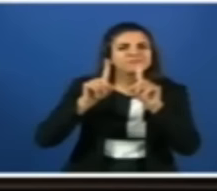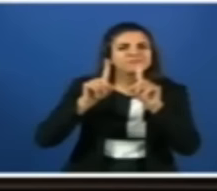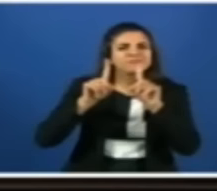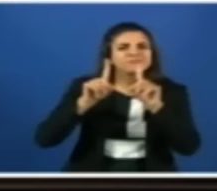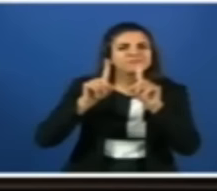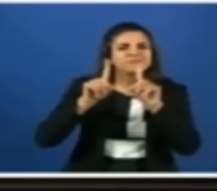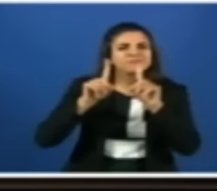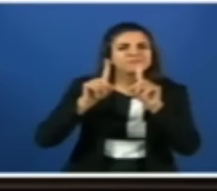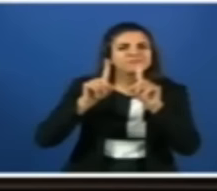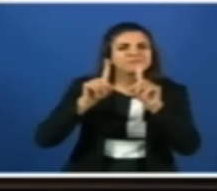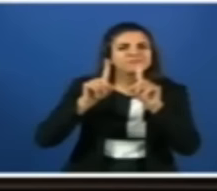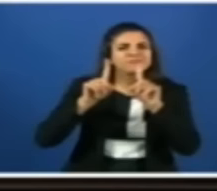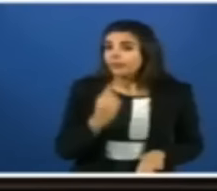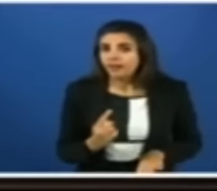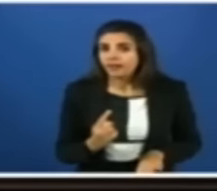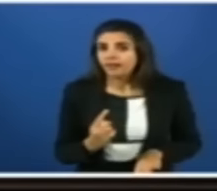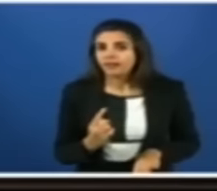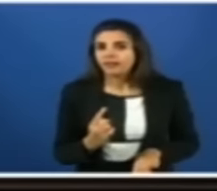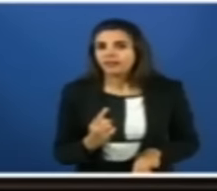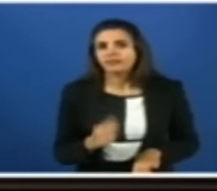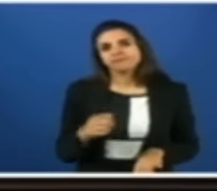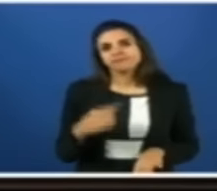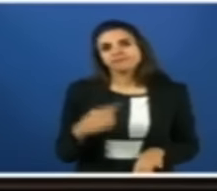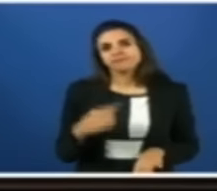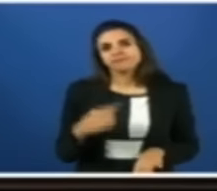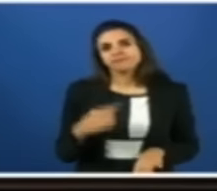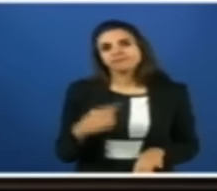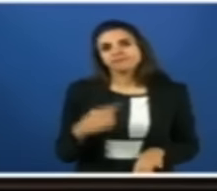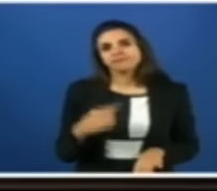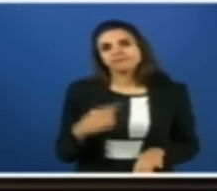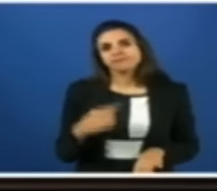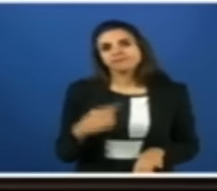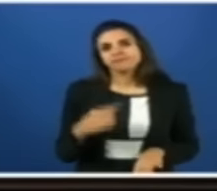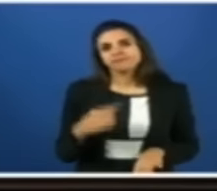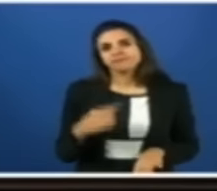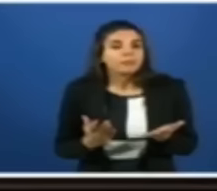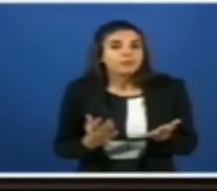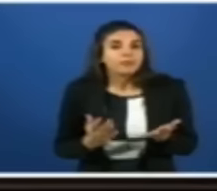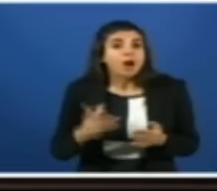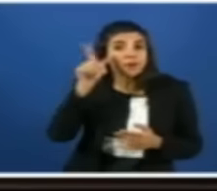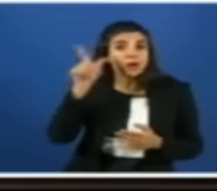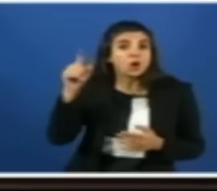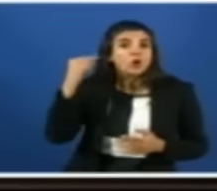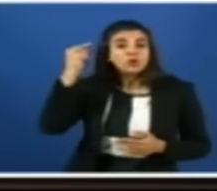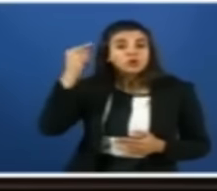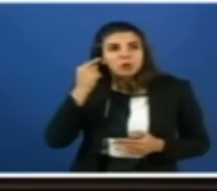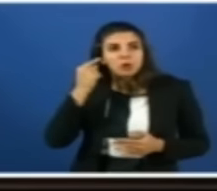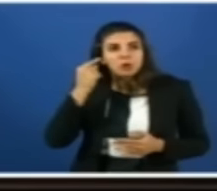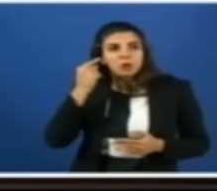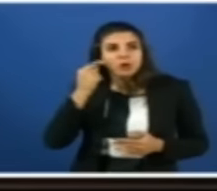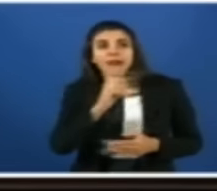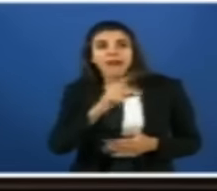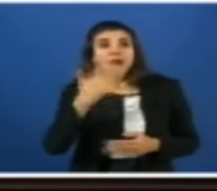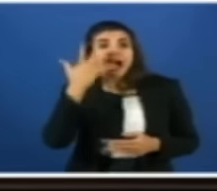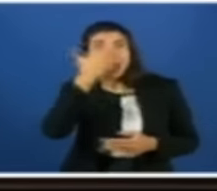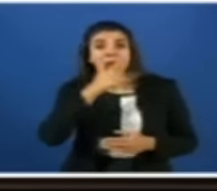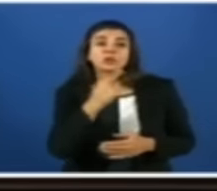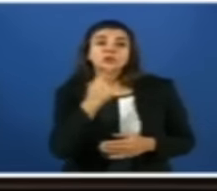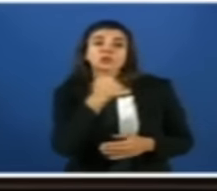Bu ne anlama geliyor? Bu şu anlama geliyor. Amerika diyor ki senin paralarına el